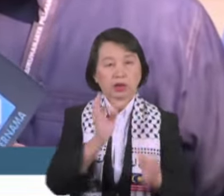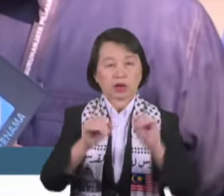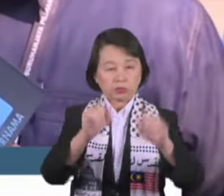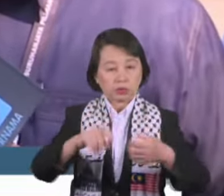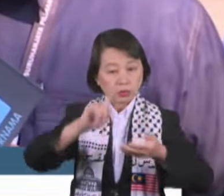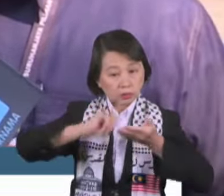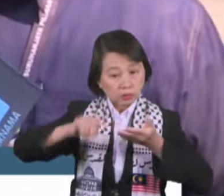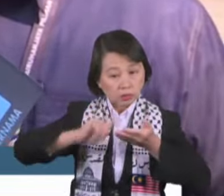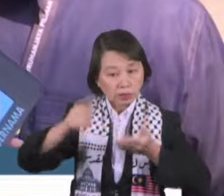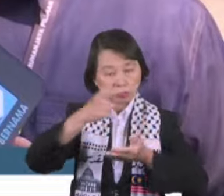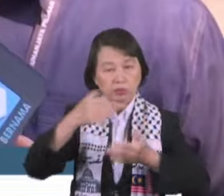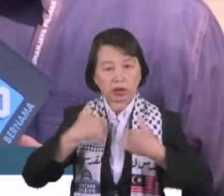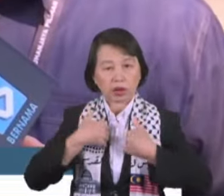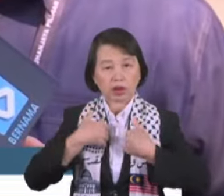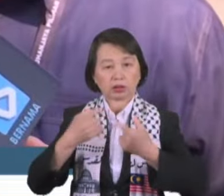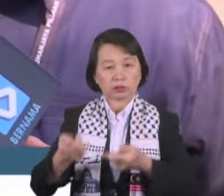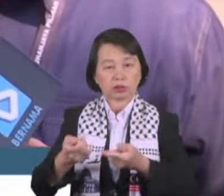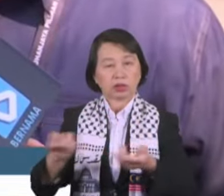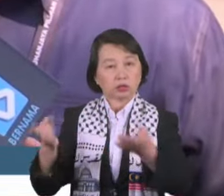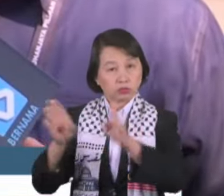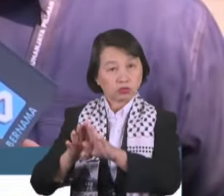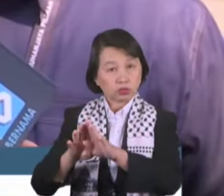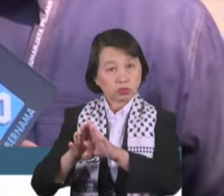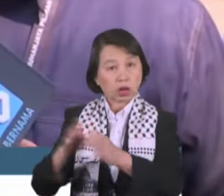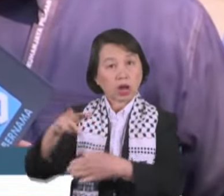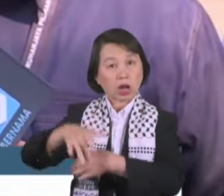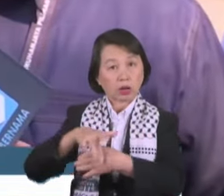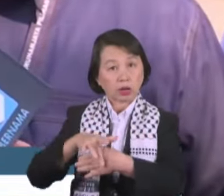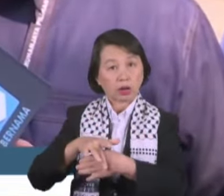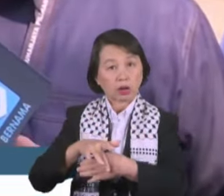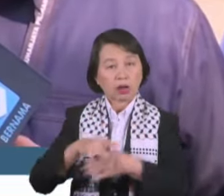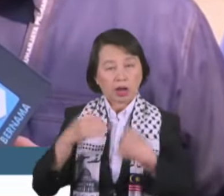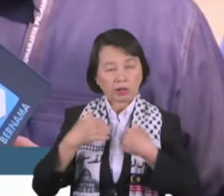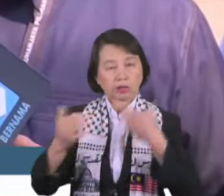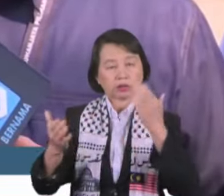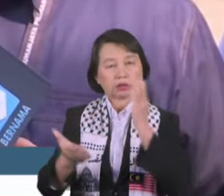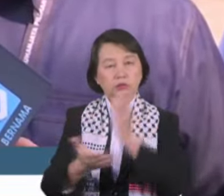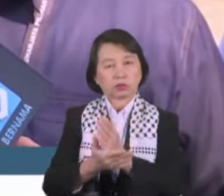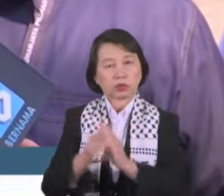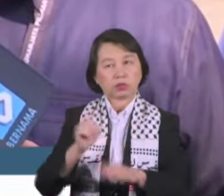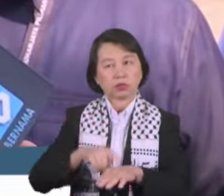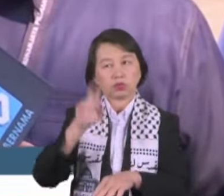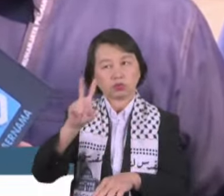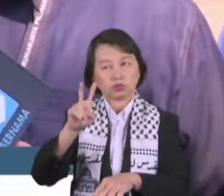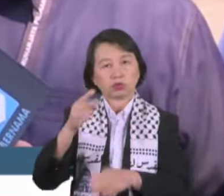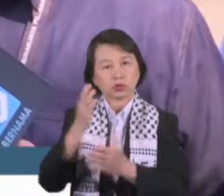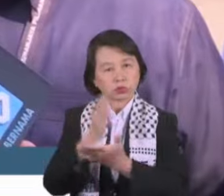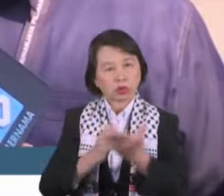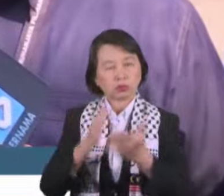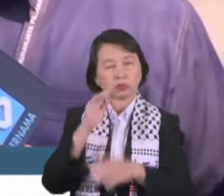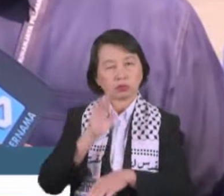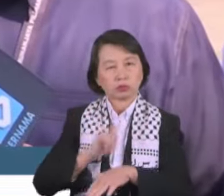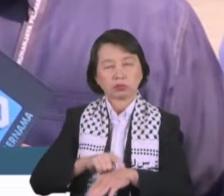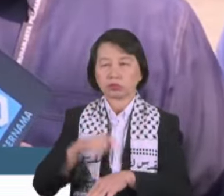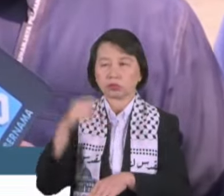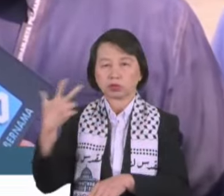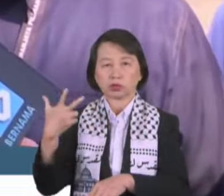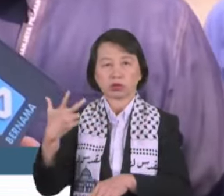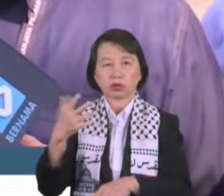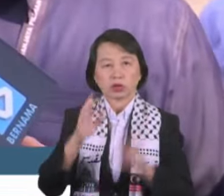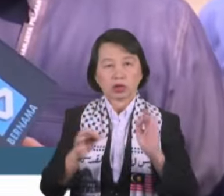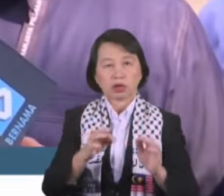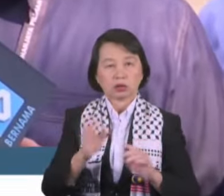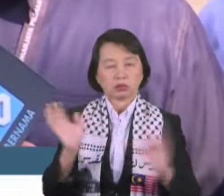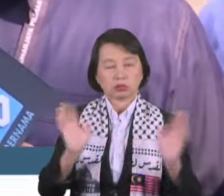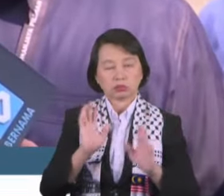semaklah sebab ada pos yang kita tutup lebih awal. Sebab asli ini mungkin tanpa pukul 2, ada tanpa pukul 3. Tapi yang sekolah-sekolah biasa semua ni dalam tanpa